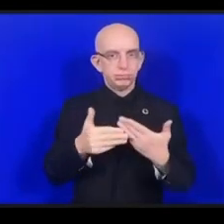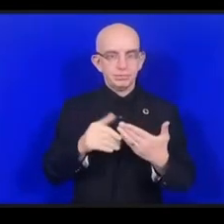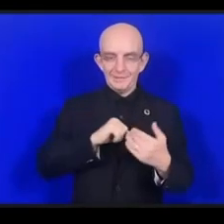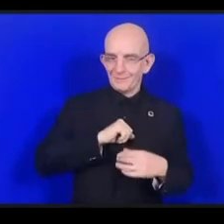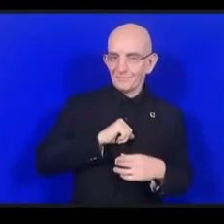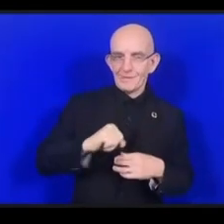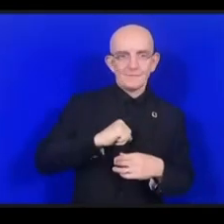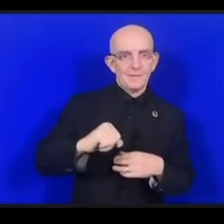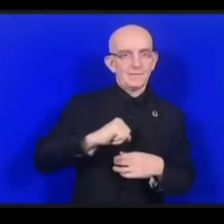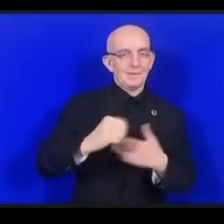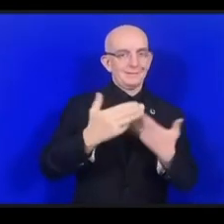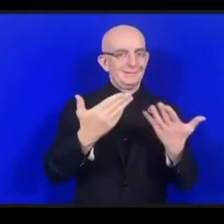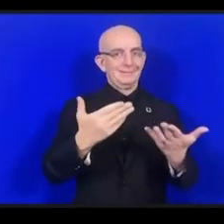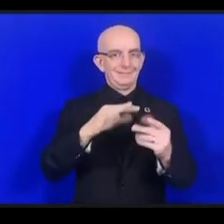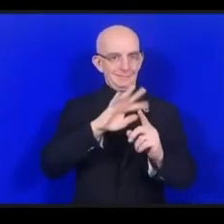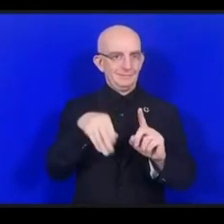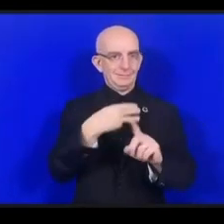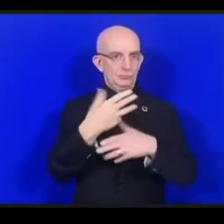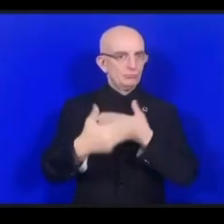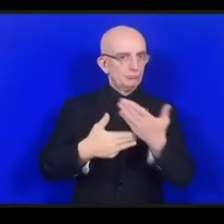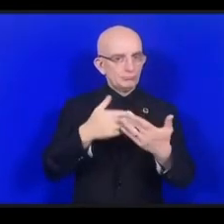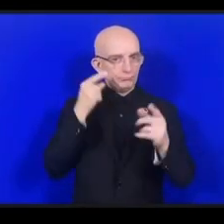那